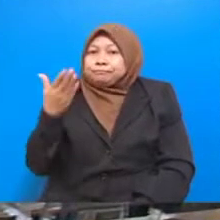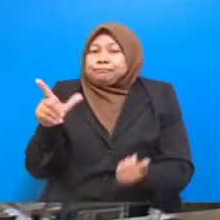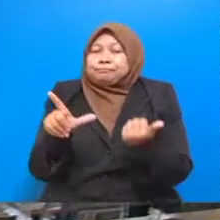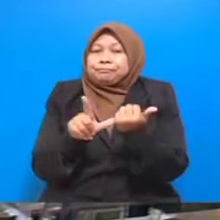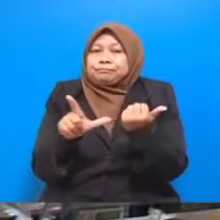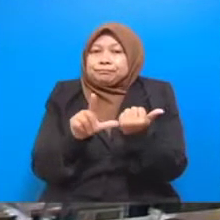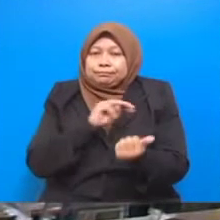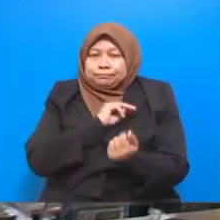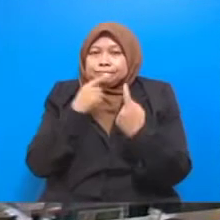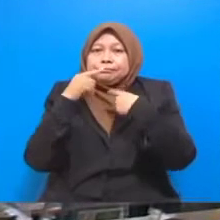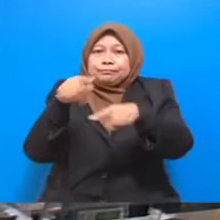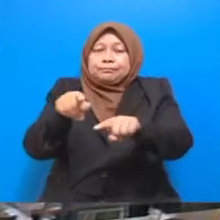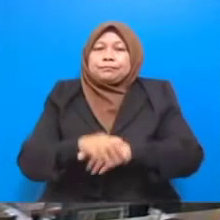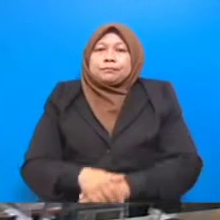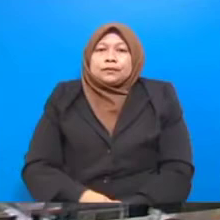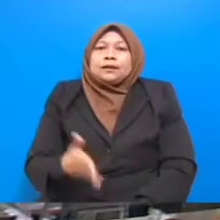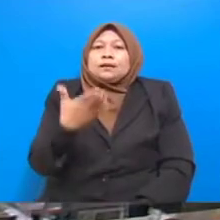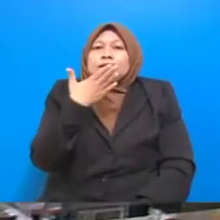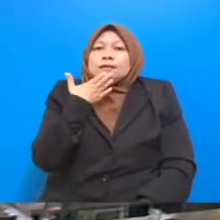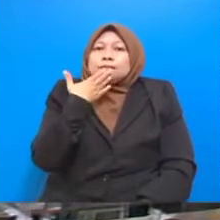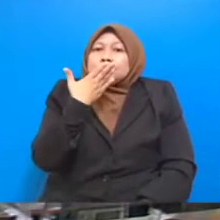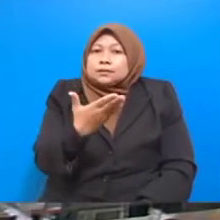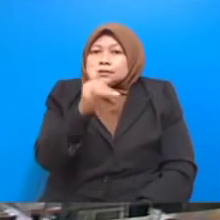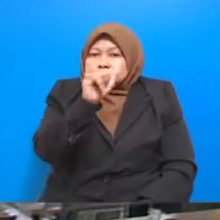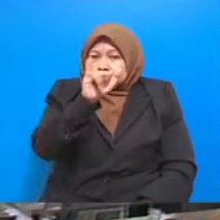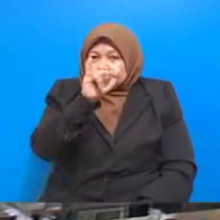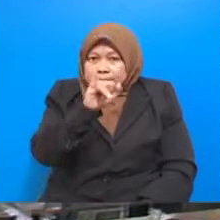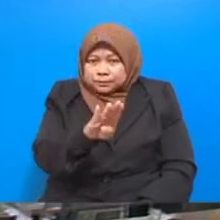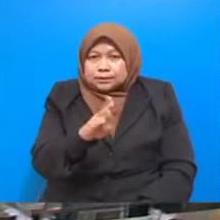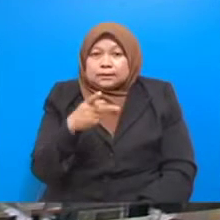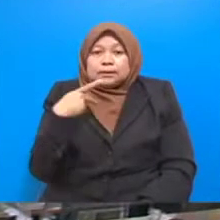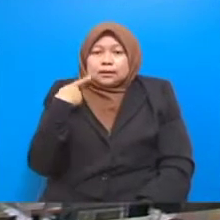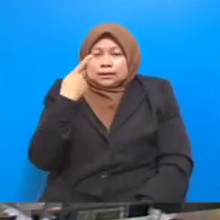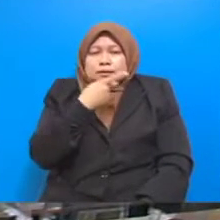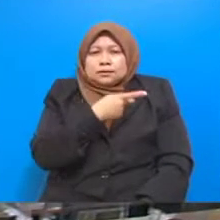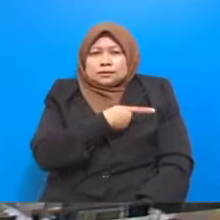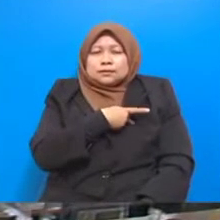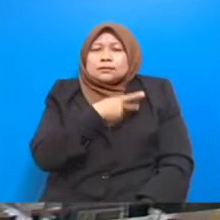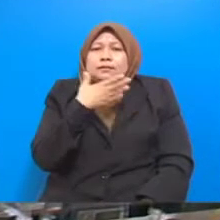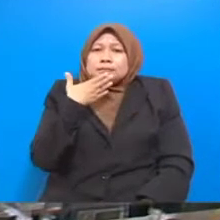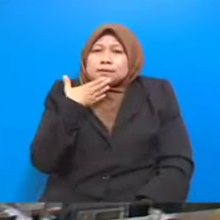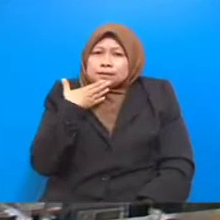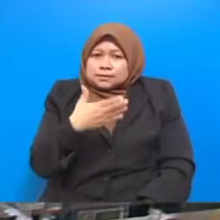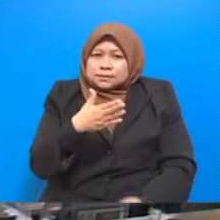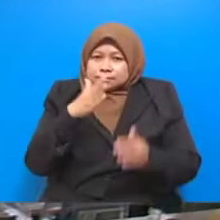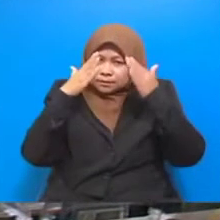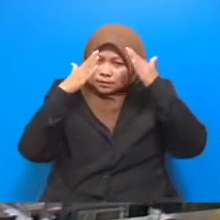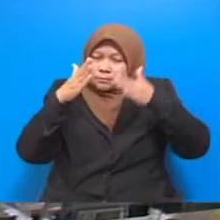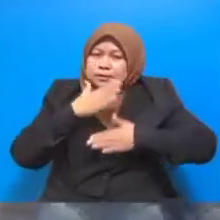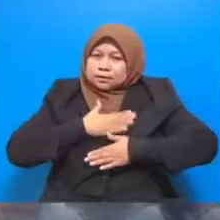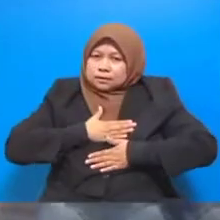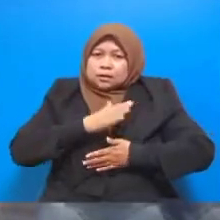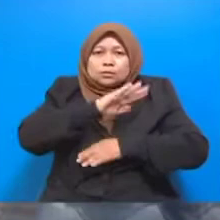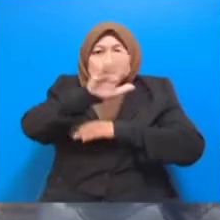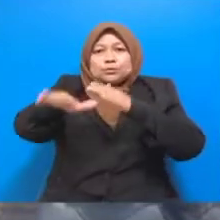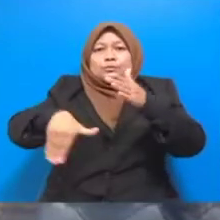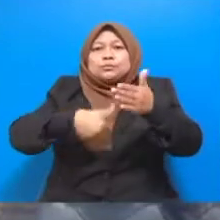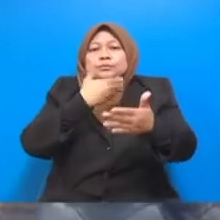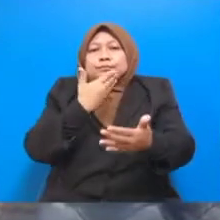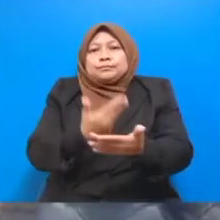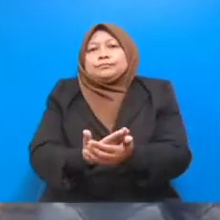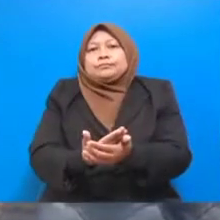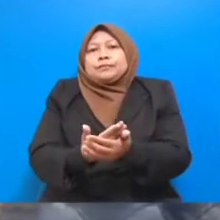menteri hai terima kasih yang hormat kalau kita buat makasih di atas keprihatinan semua diajeng rumah